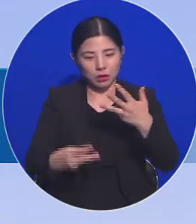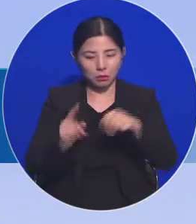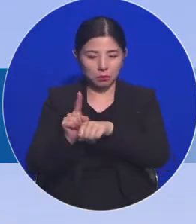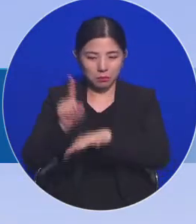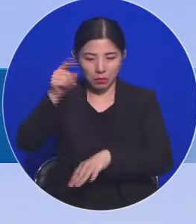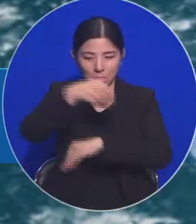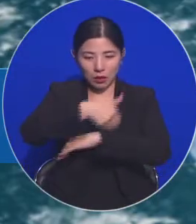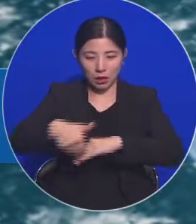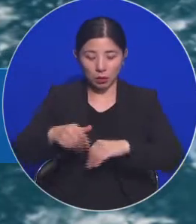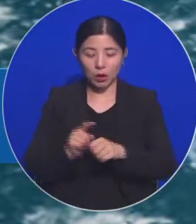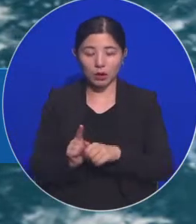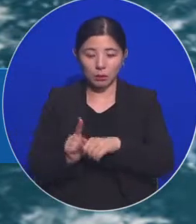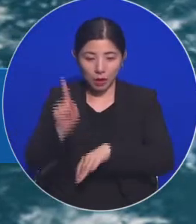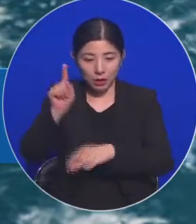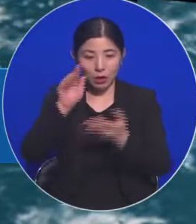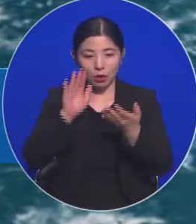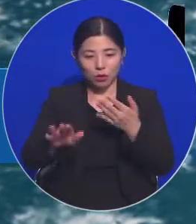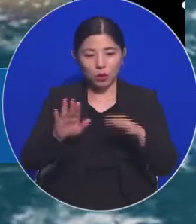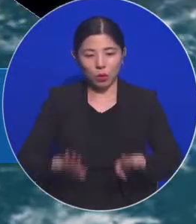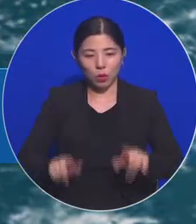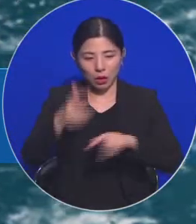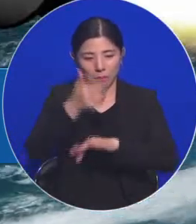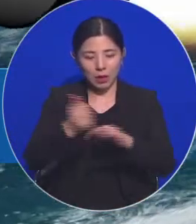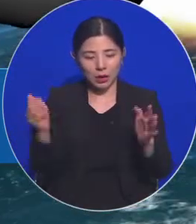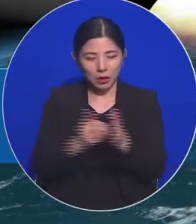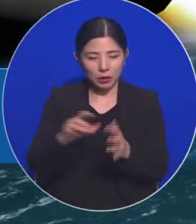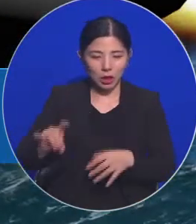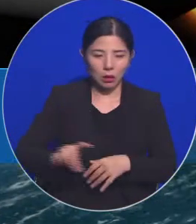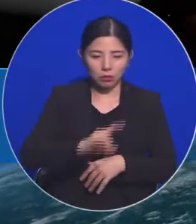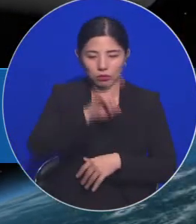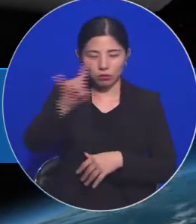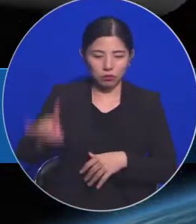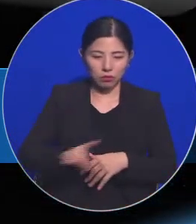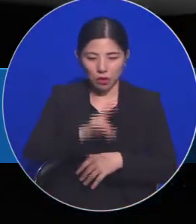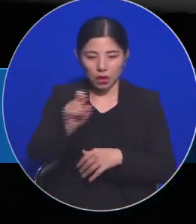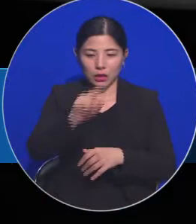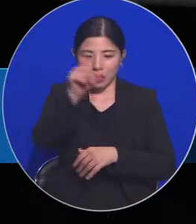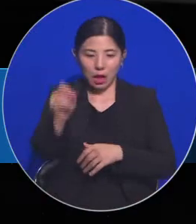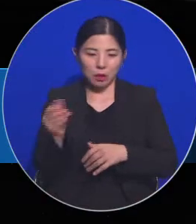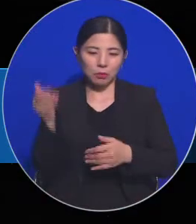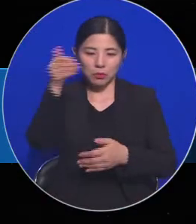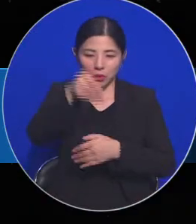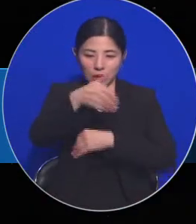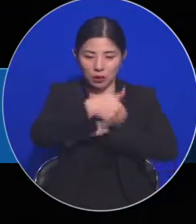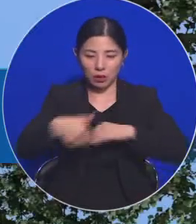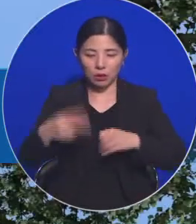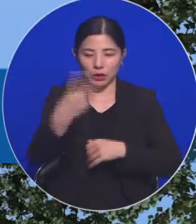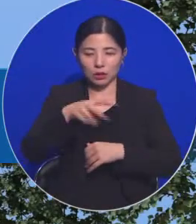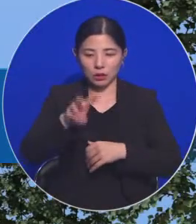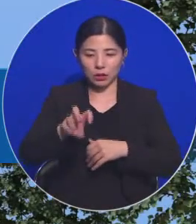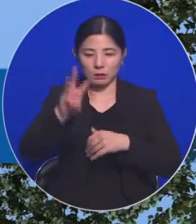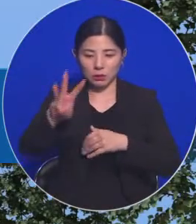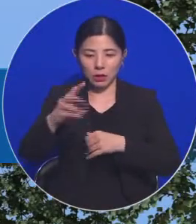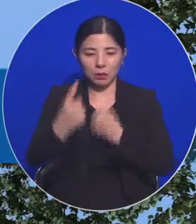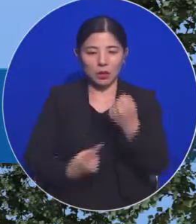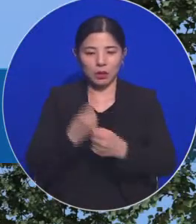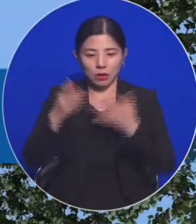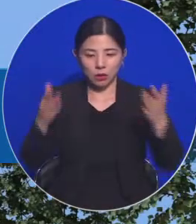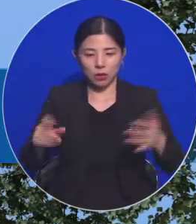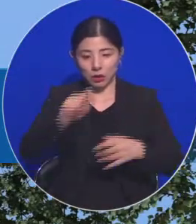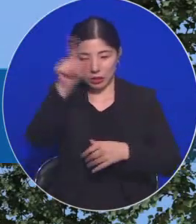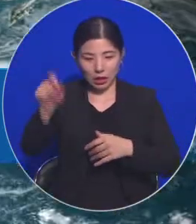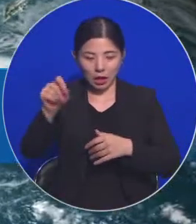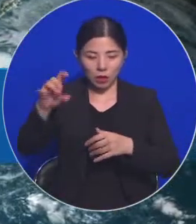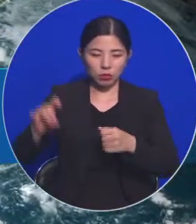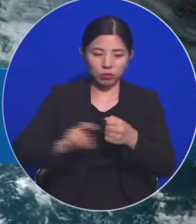예정입니다. 발사 후에는 올해 말까지 항행해서 달 궤도에 갈 계획이고요. 2023년 1년 동안 달 상공을